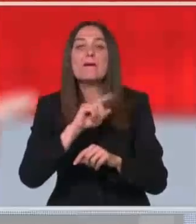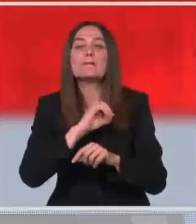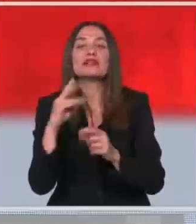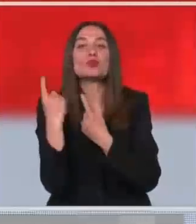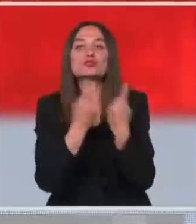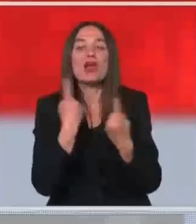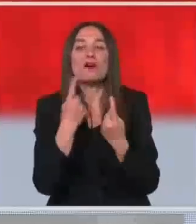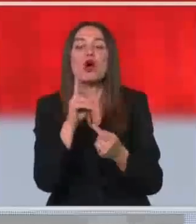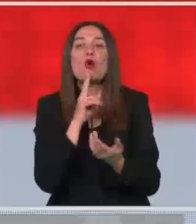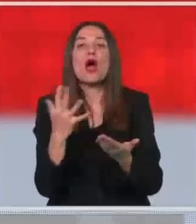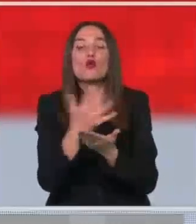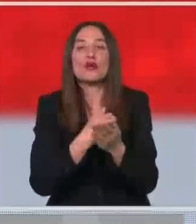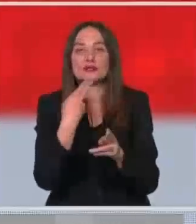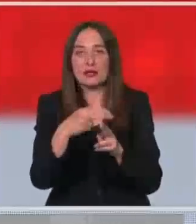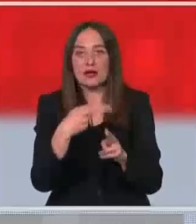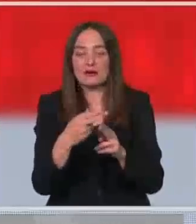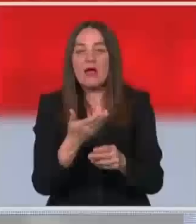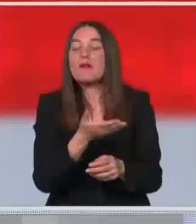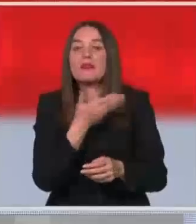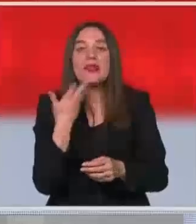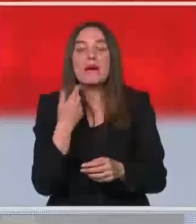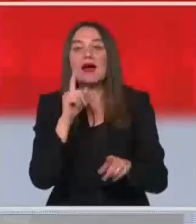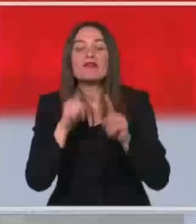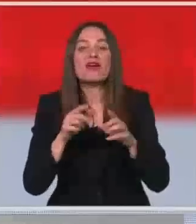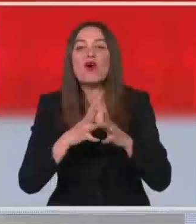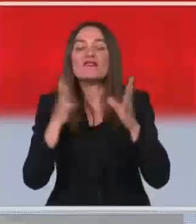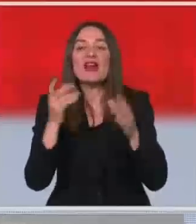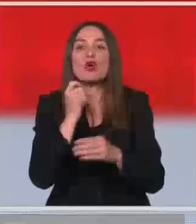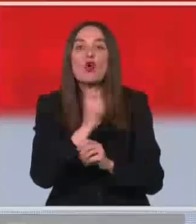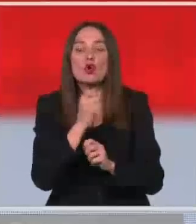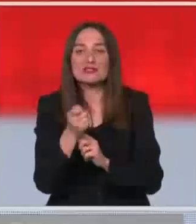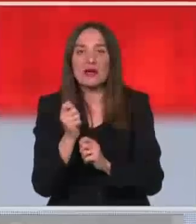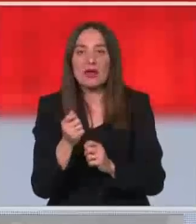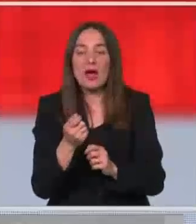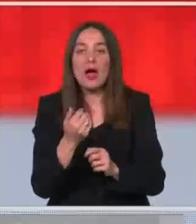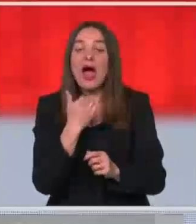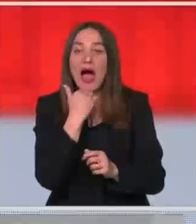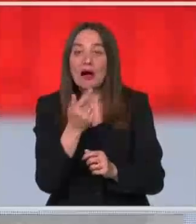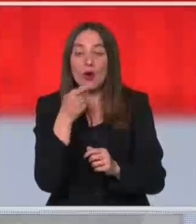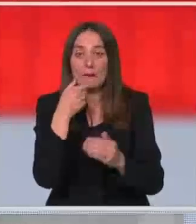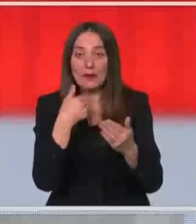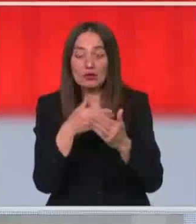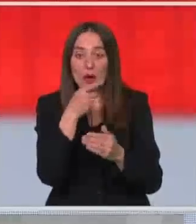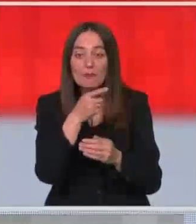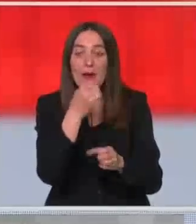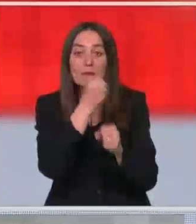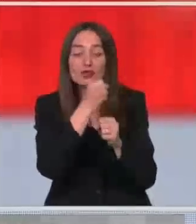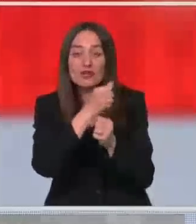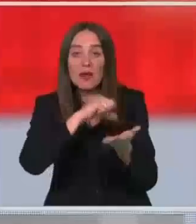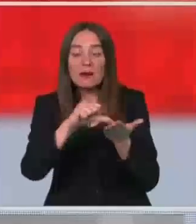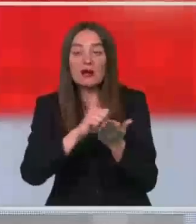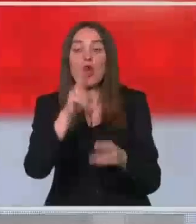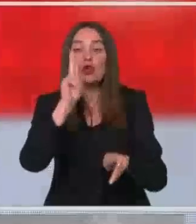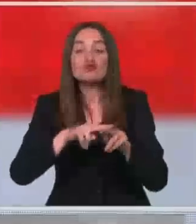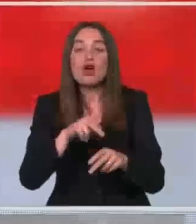onog koji je korisnik kredita. Dakle, nema nekog velikog kockanja. Ako pri tome poslovne banke odlučuju kome